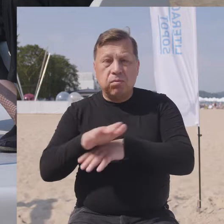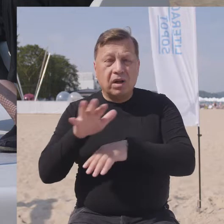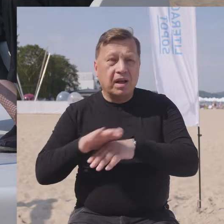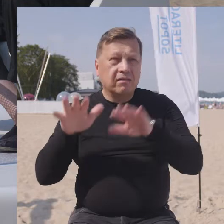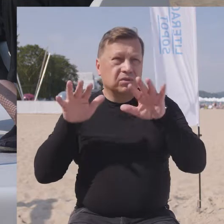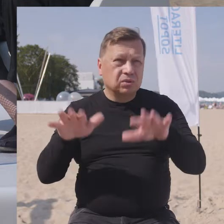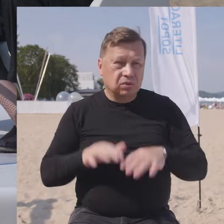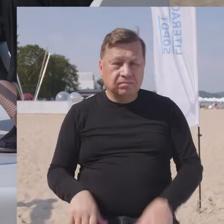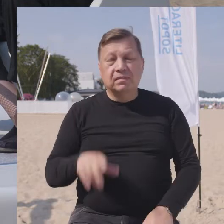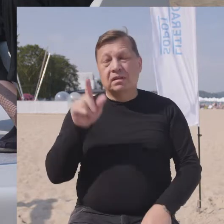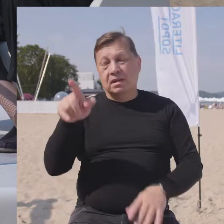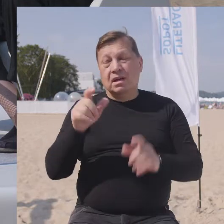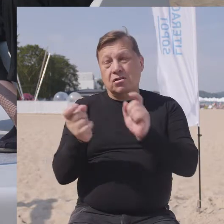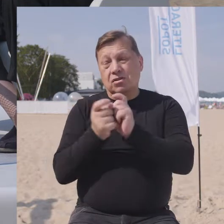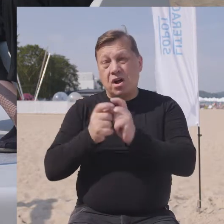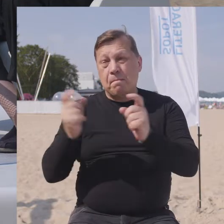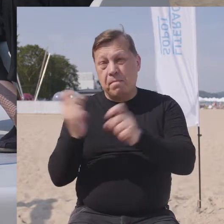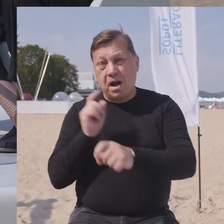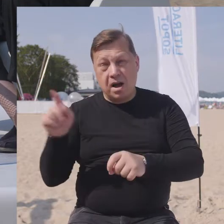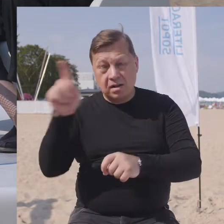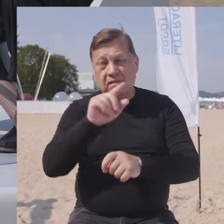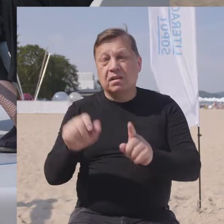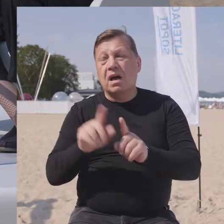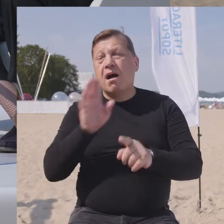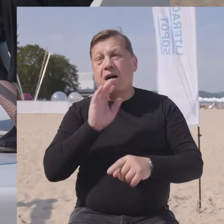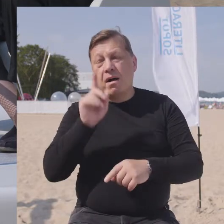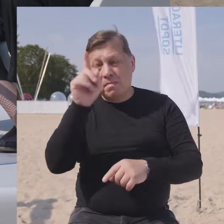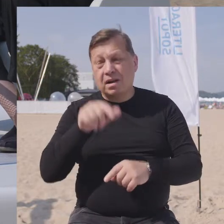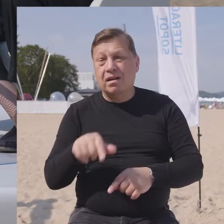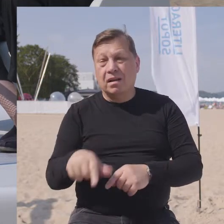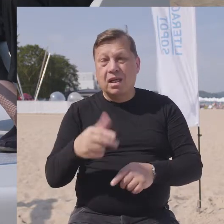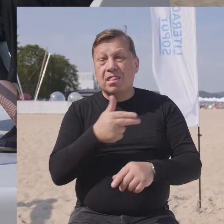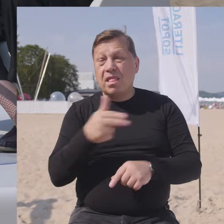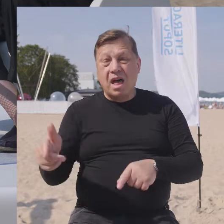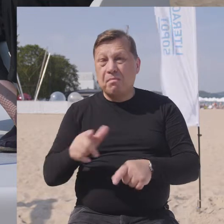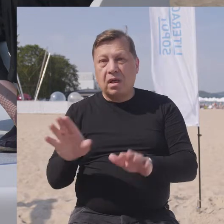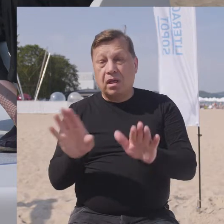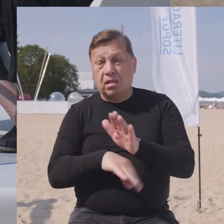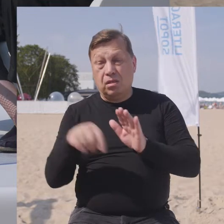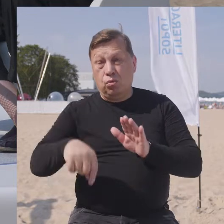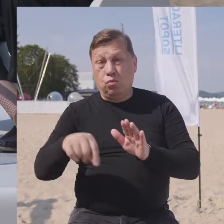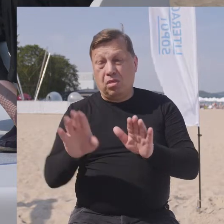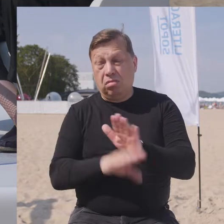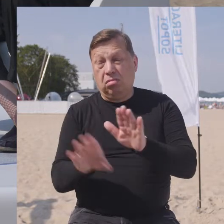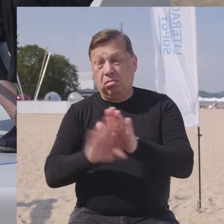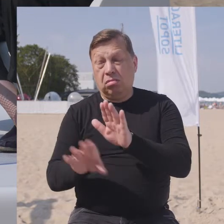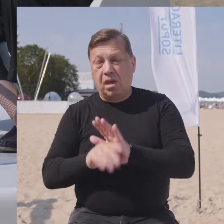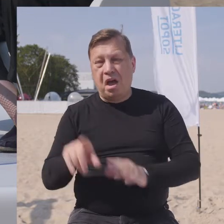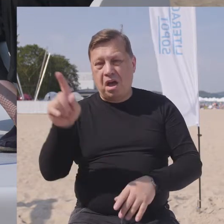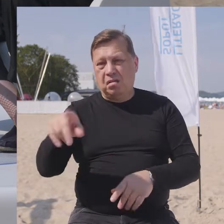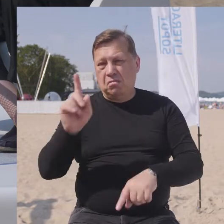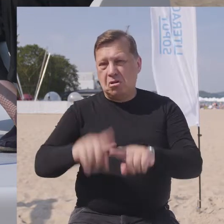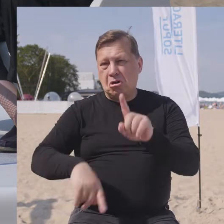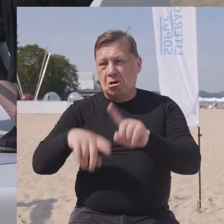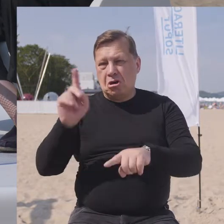w krajach ościennych oraz za oceanem te tematy, które u nas dla wielu wciąż są tabu, są obecne i właściwie na